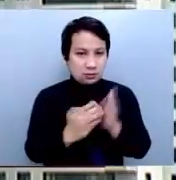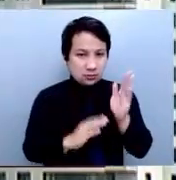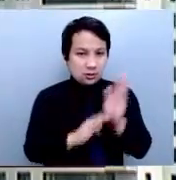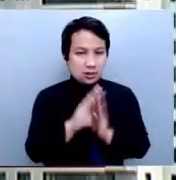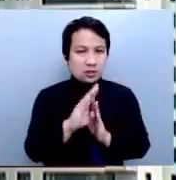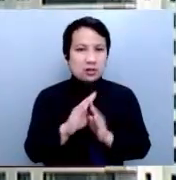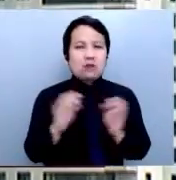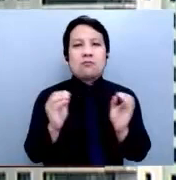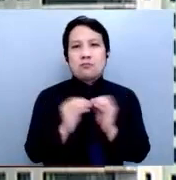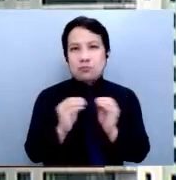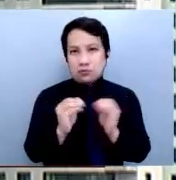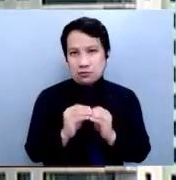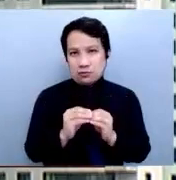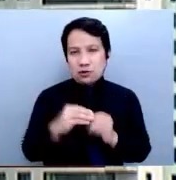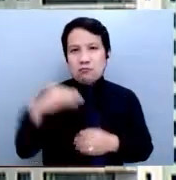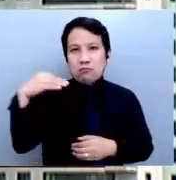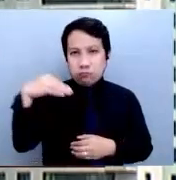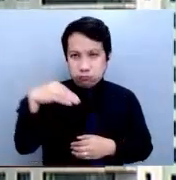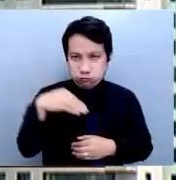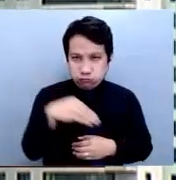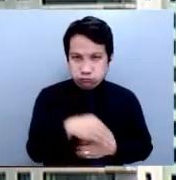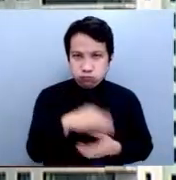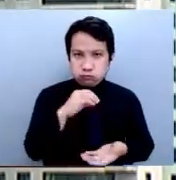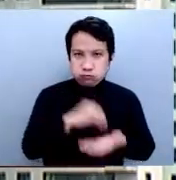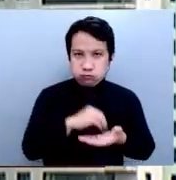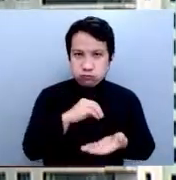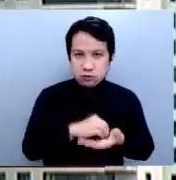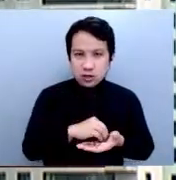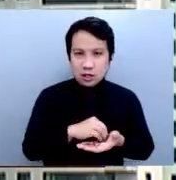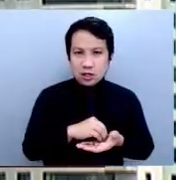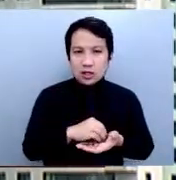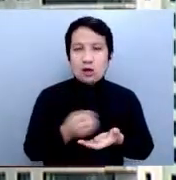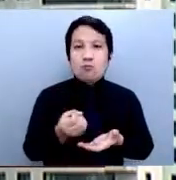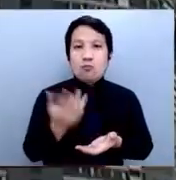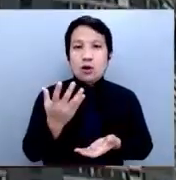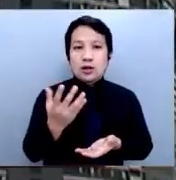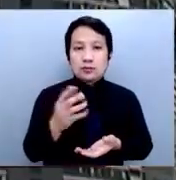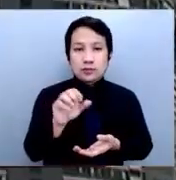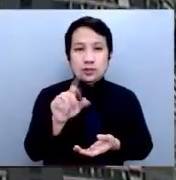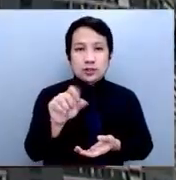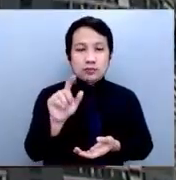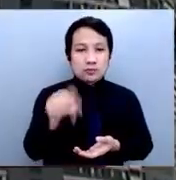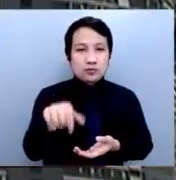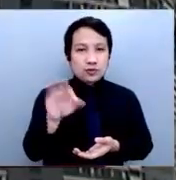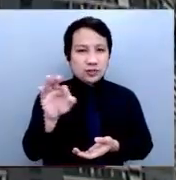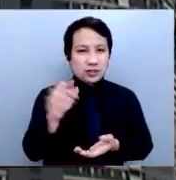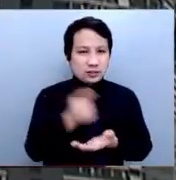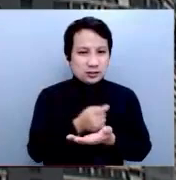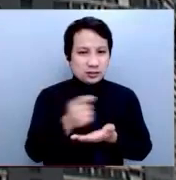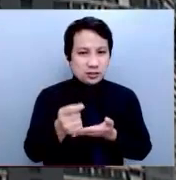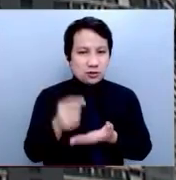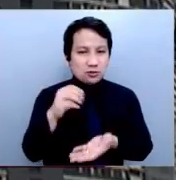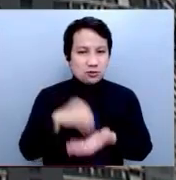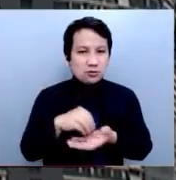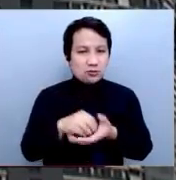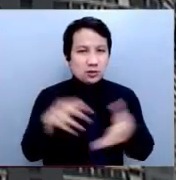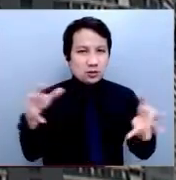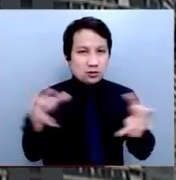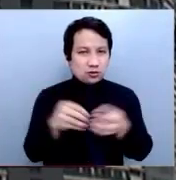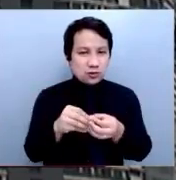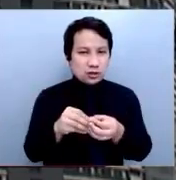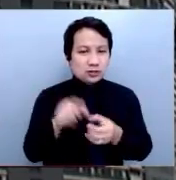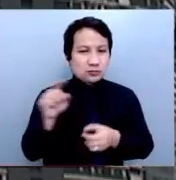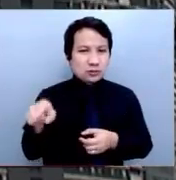lalo naman tayong lumulubog sa utang. Umabot na kasi sa 11.9 trillion pesos ang total debt o utang